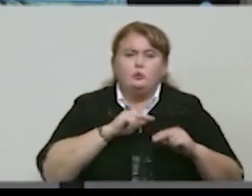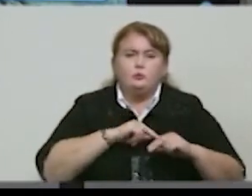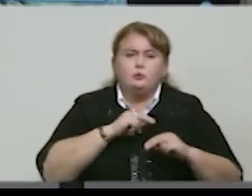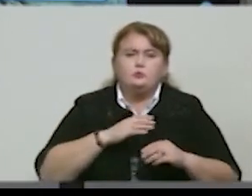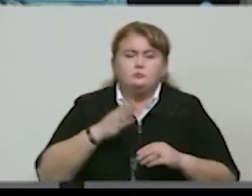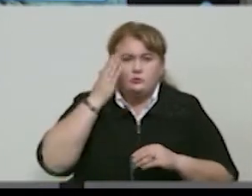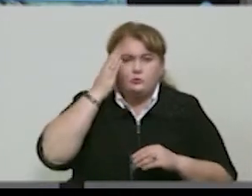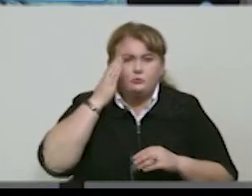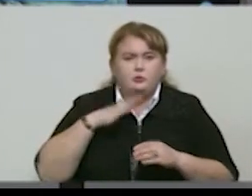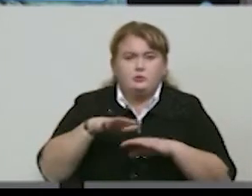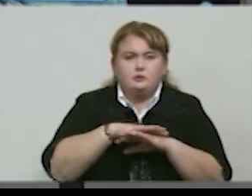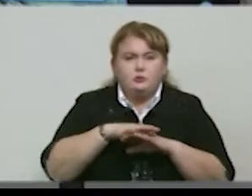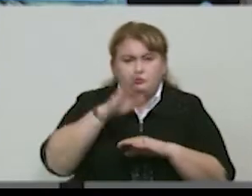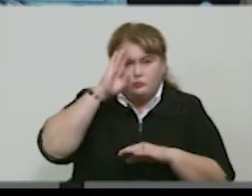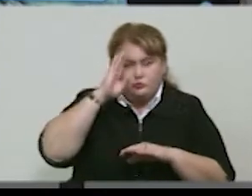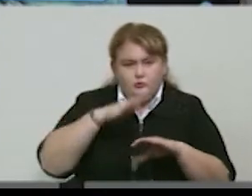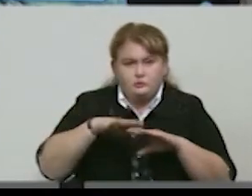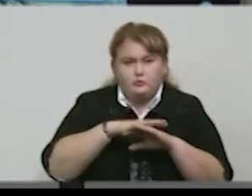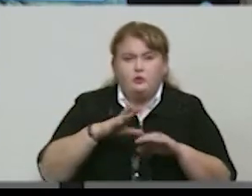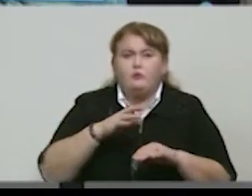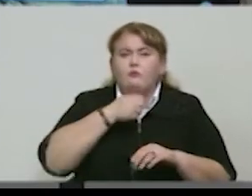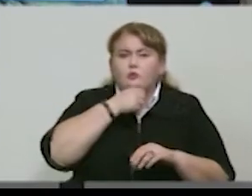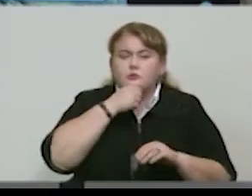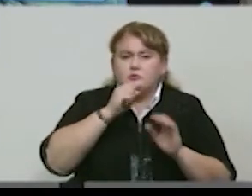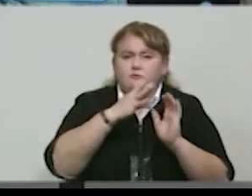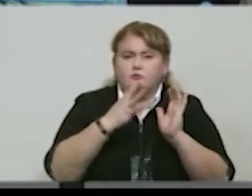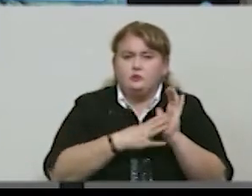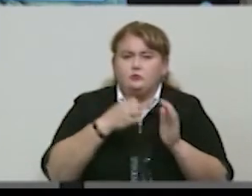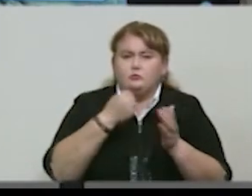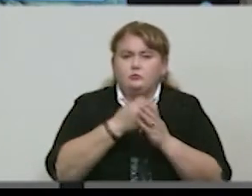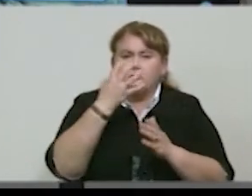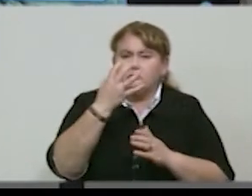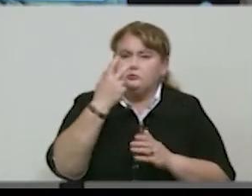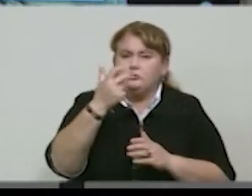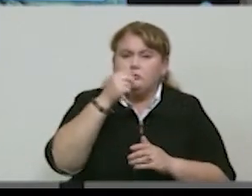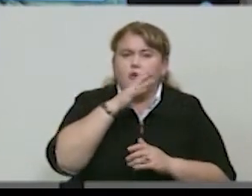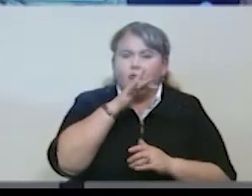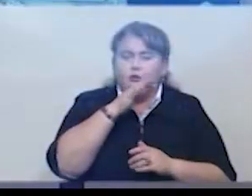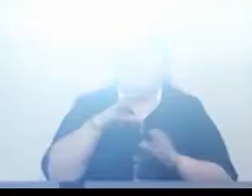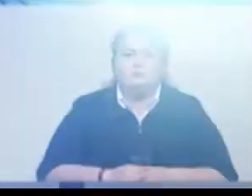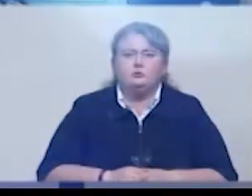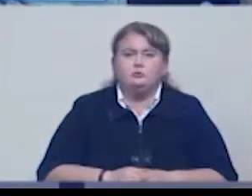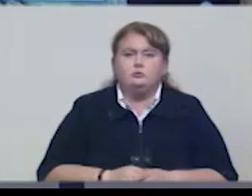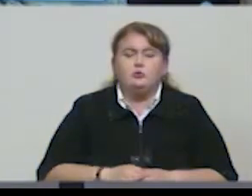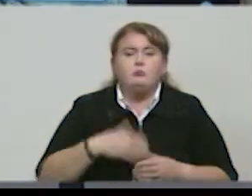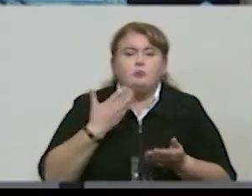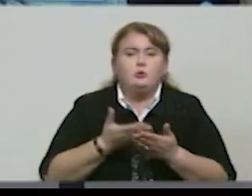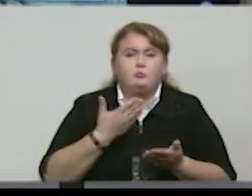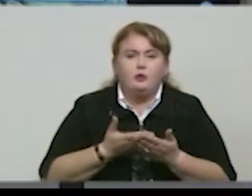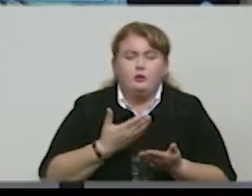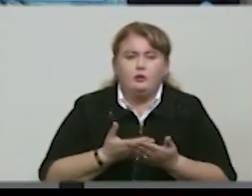мужское население в возрасте от 19 до 43 лет включительно.